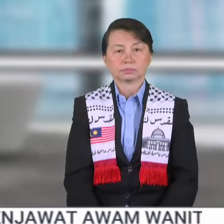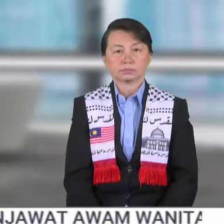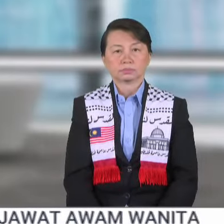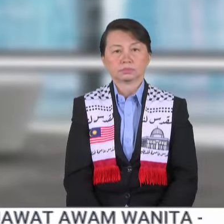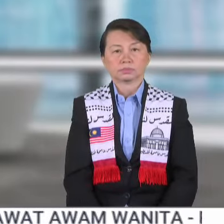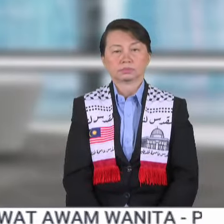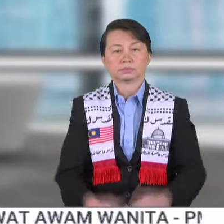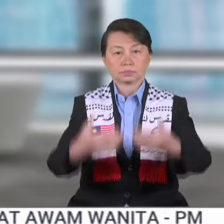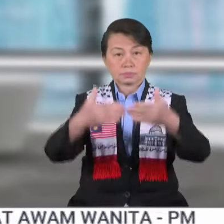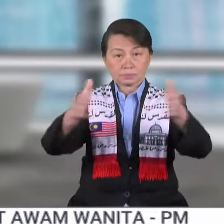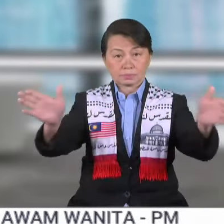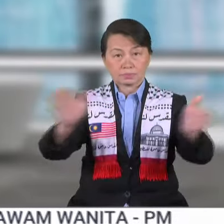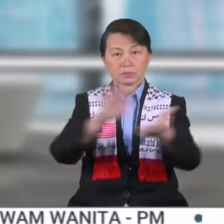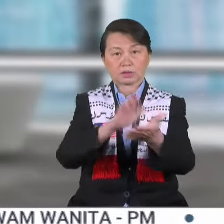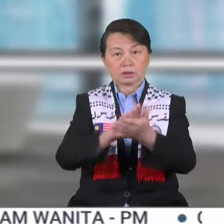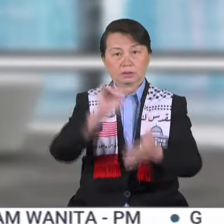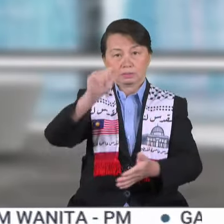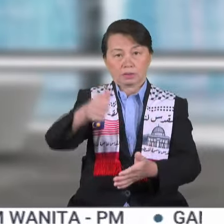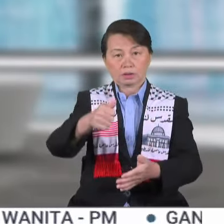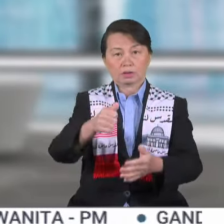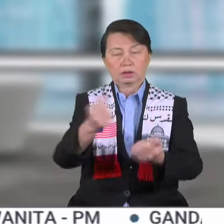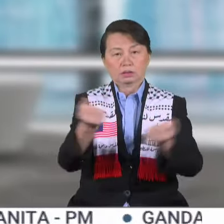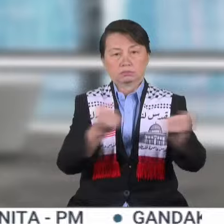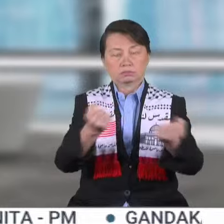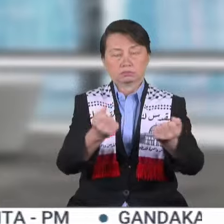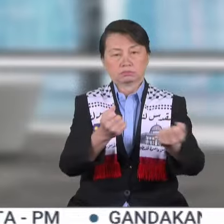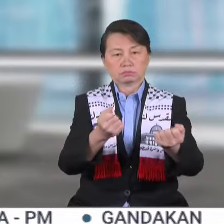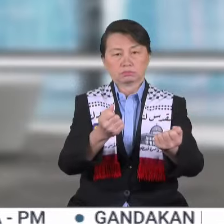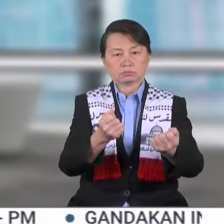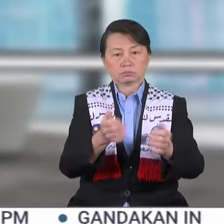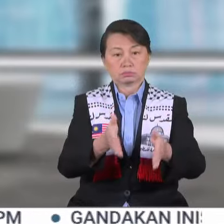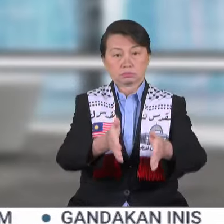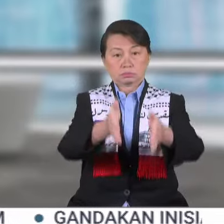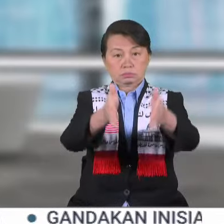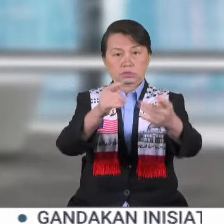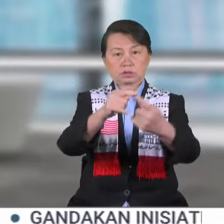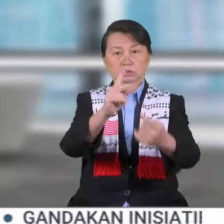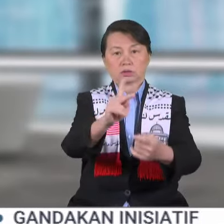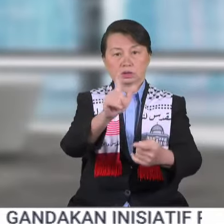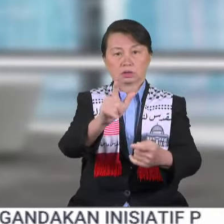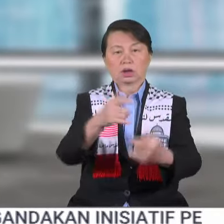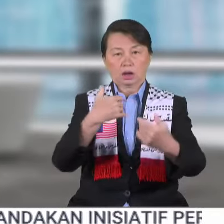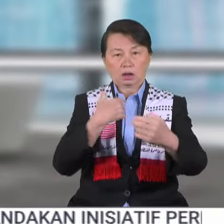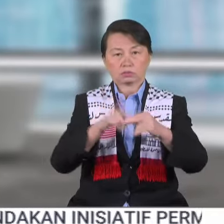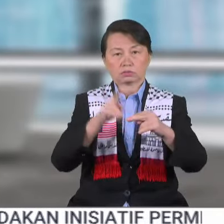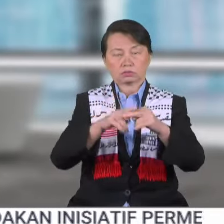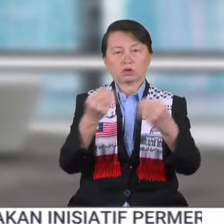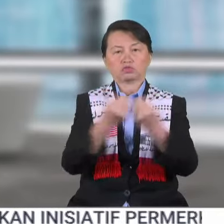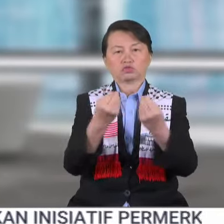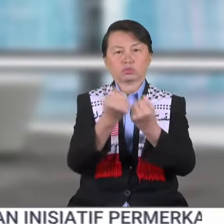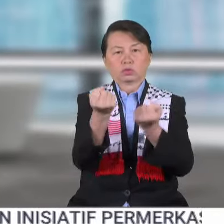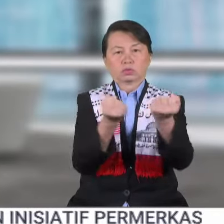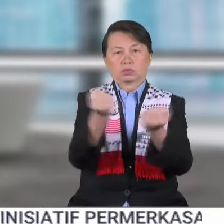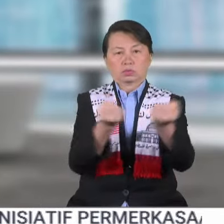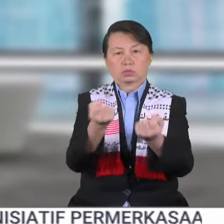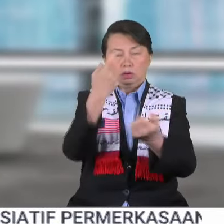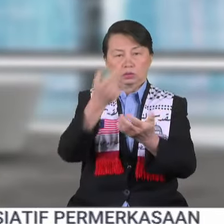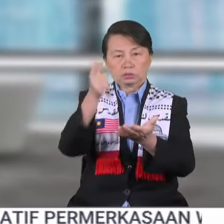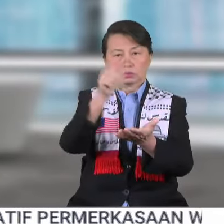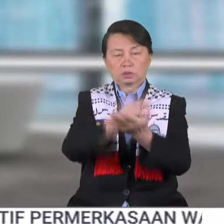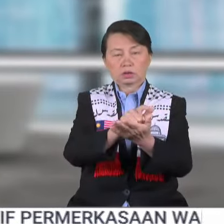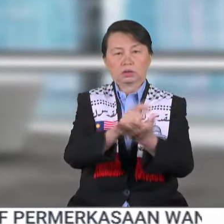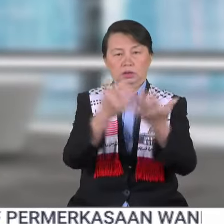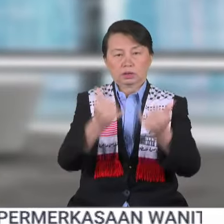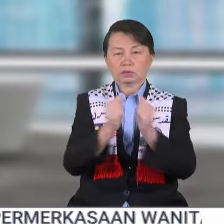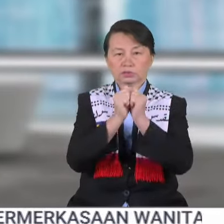Menjelang sesi pembukaan sekolah esok, aliran trafik lebuh raya utama menghala ke ibu negara mengalami peningkatan jumlah kenderaan. Untuk laporan